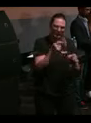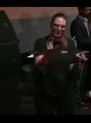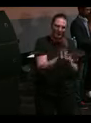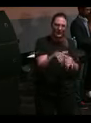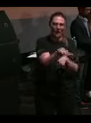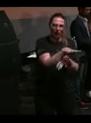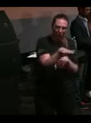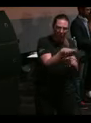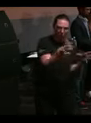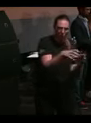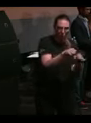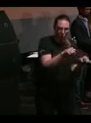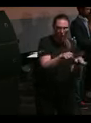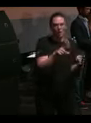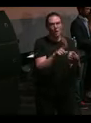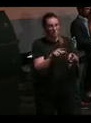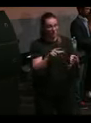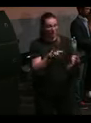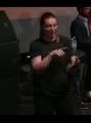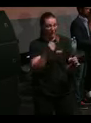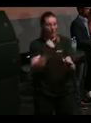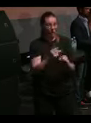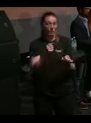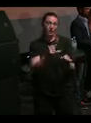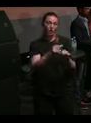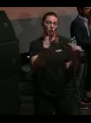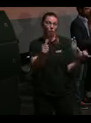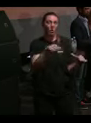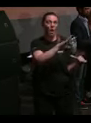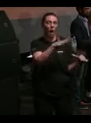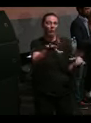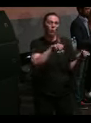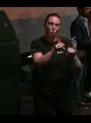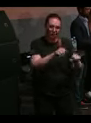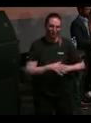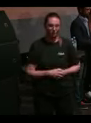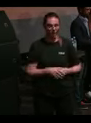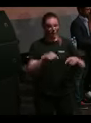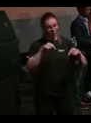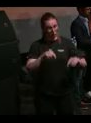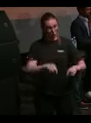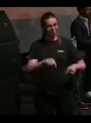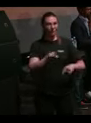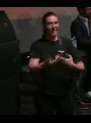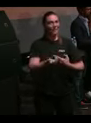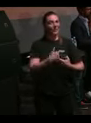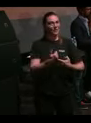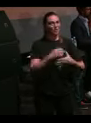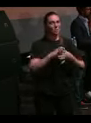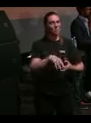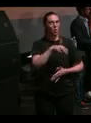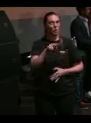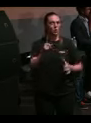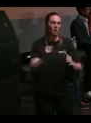fastlandsareal, men det mange ikke vet at vi en av Norges største havkommuner. Nå blir vi vertskap for Norges